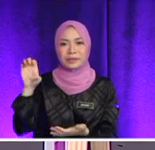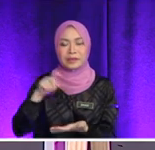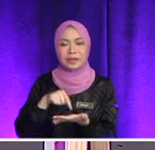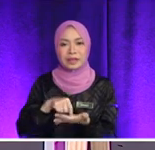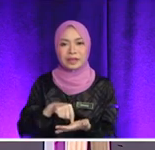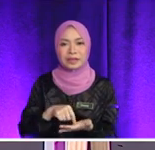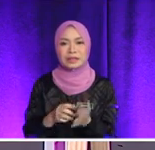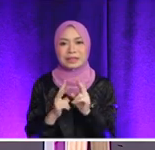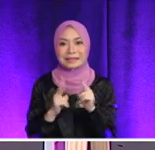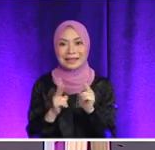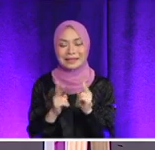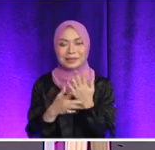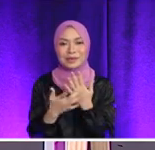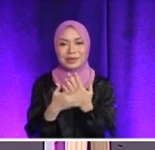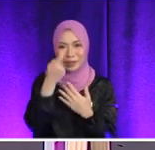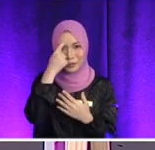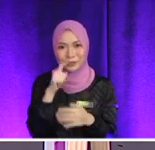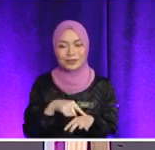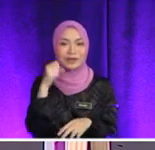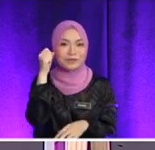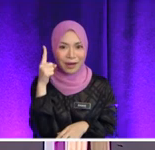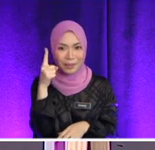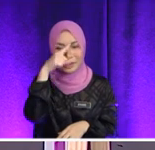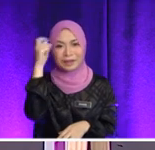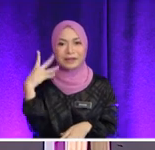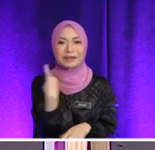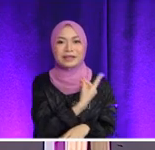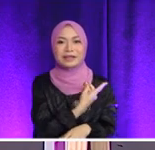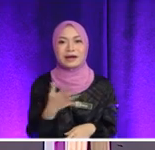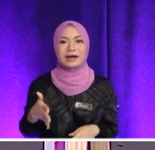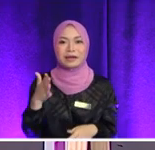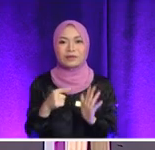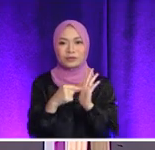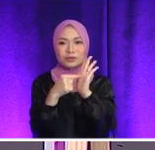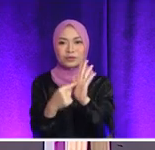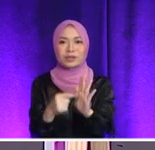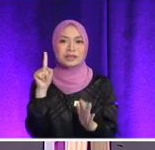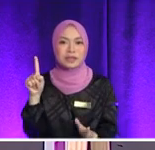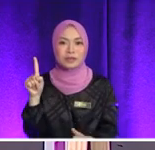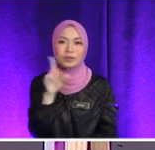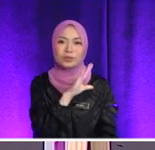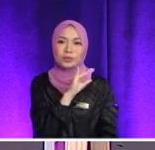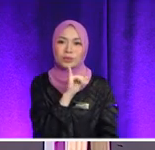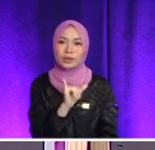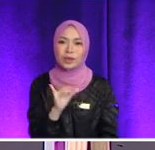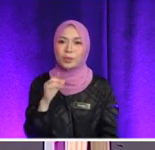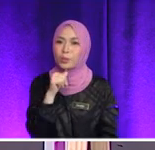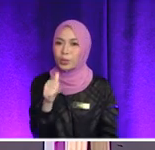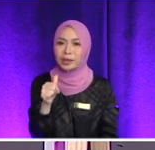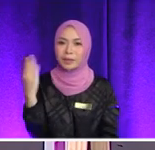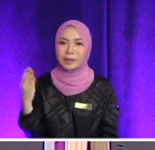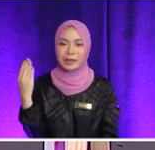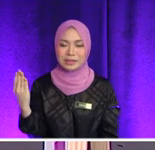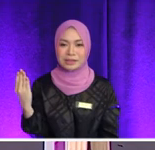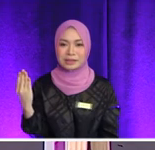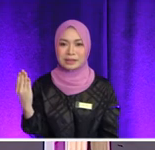Kirana Ee Kita akan Tunjukkan sesuatu yang eee bukan ee biasa Oke